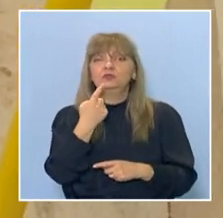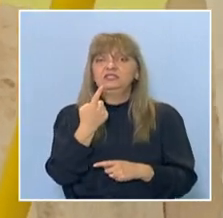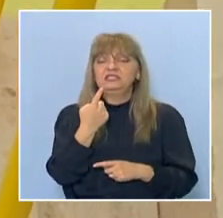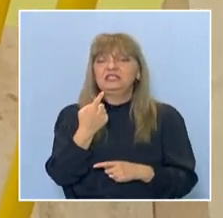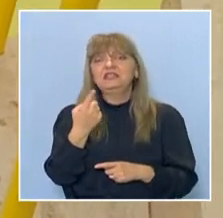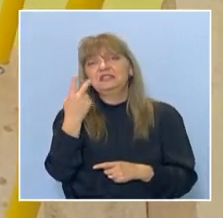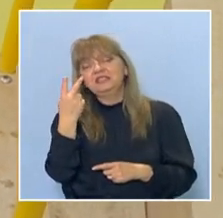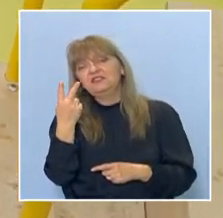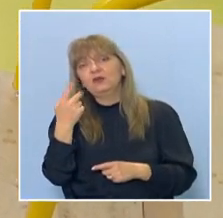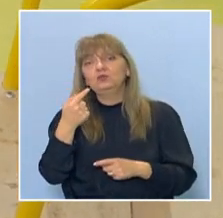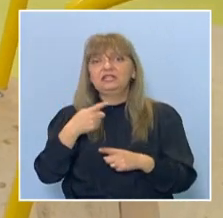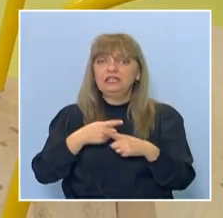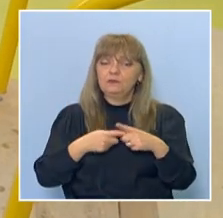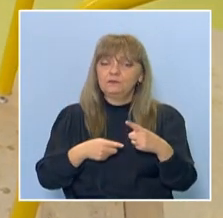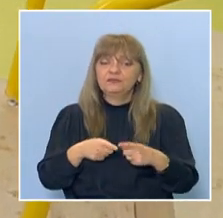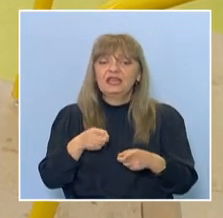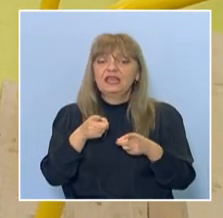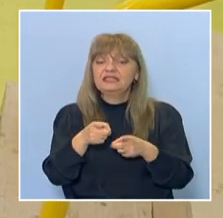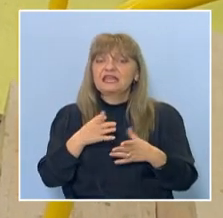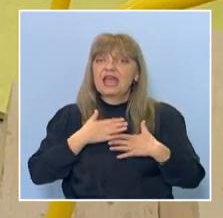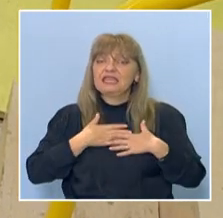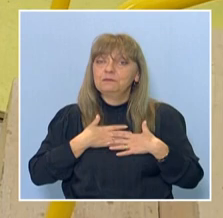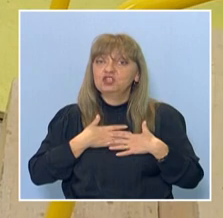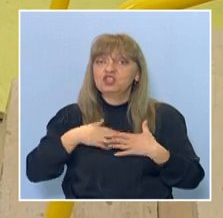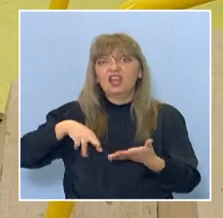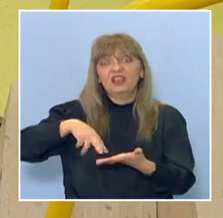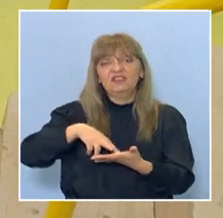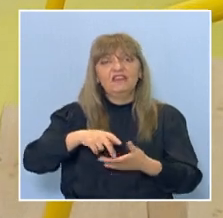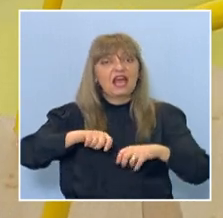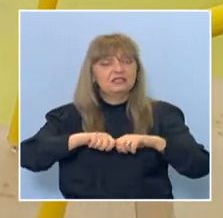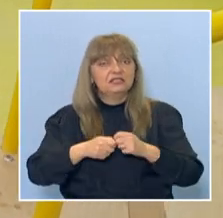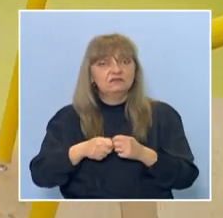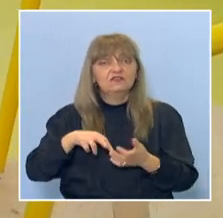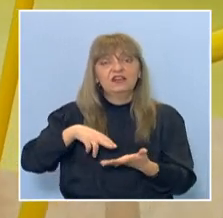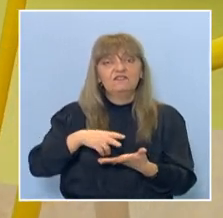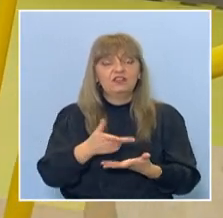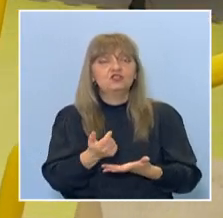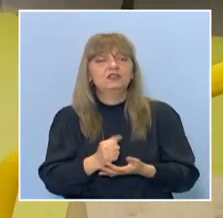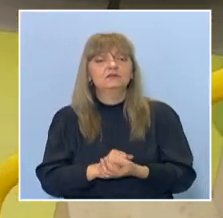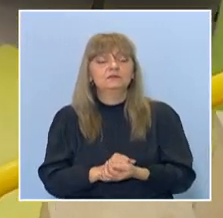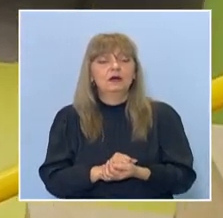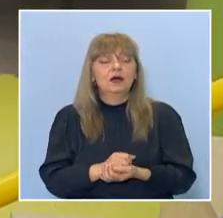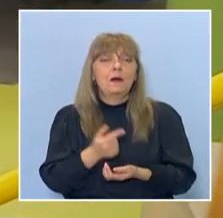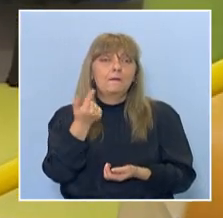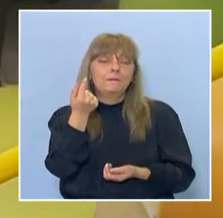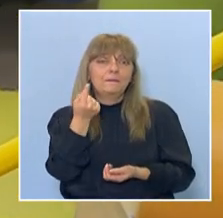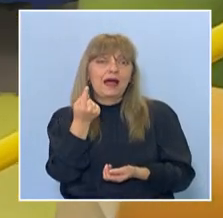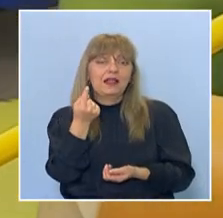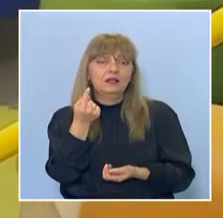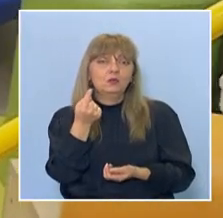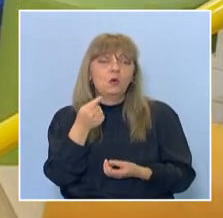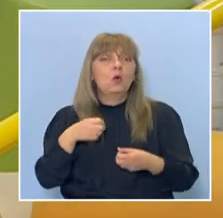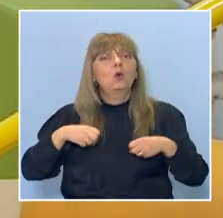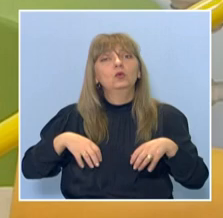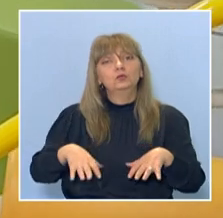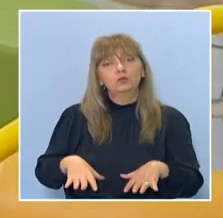2 години и половина. Тя имаше някои двигателни нарушения с походката, малко